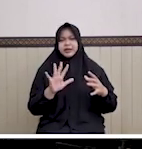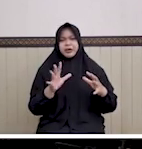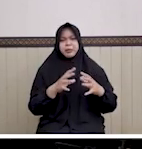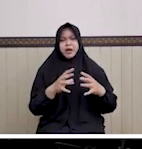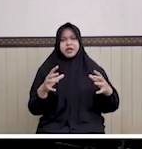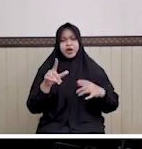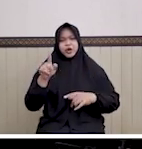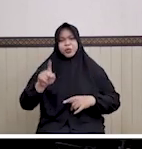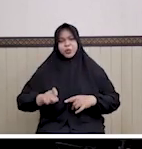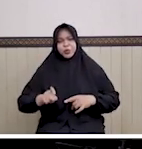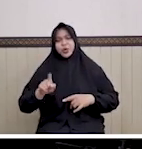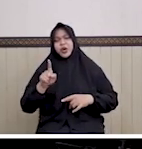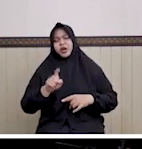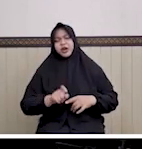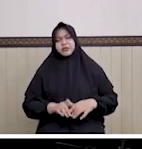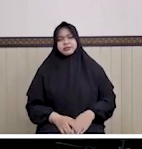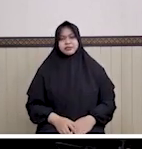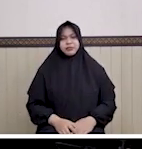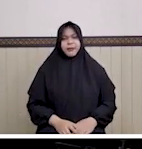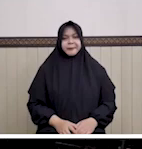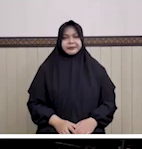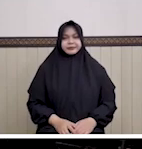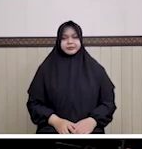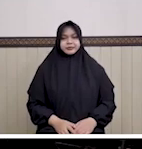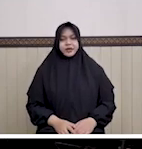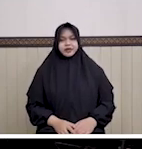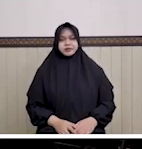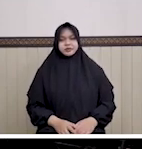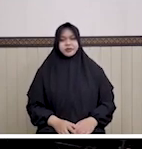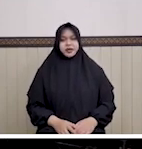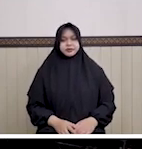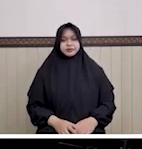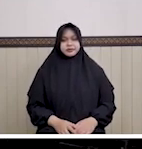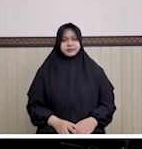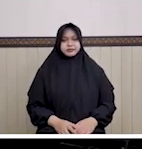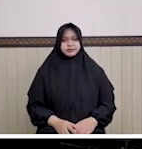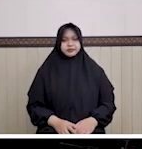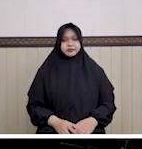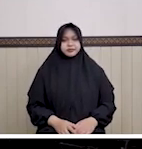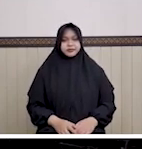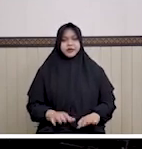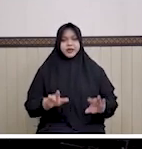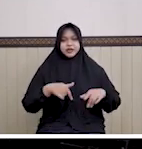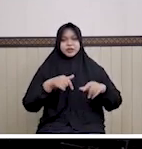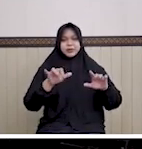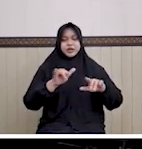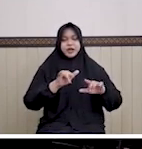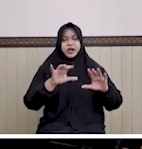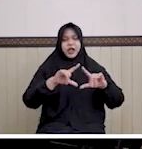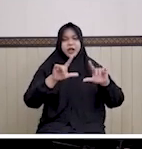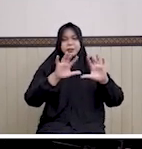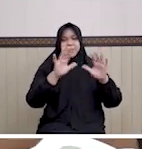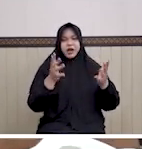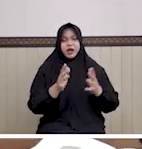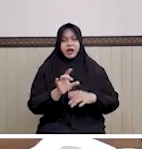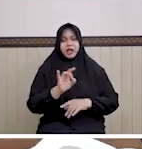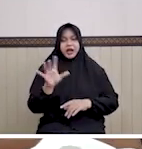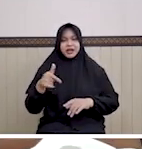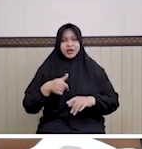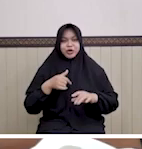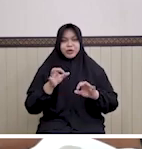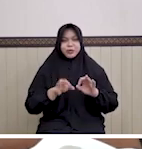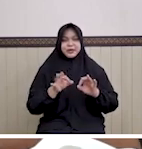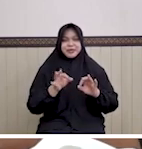kebutuhan penerjun Dia ahli samping bisa beli peralatan ke frawley lo